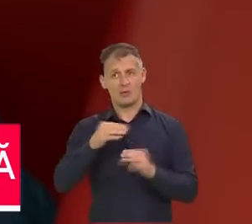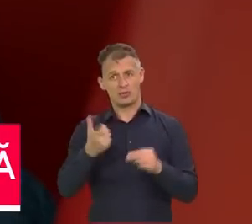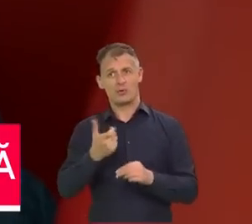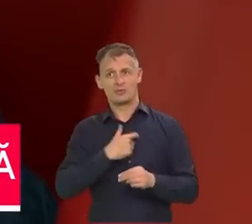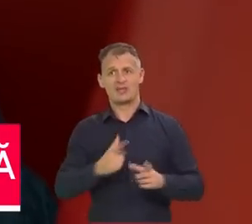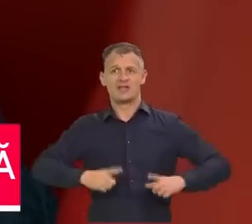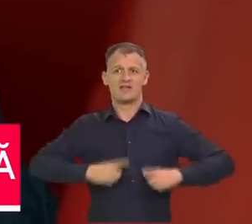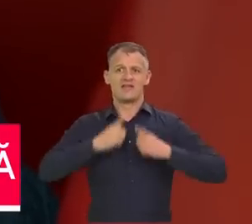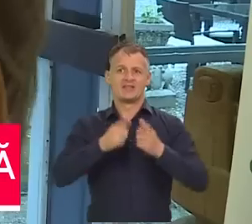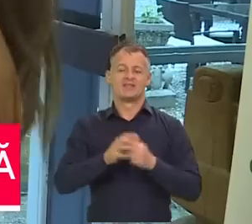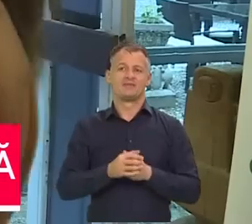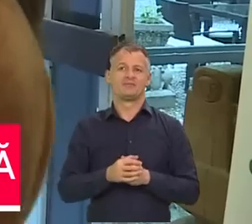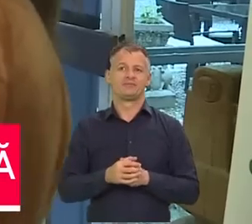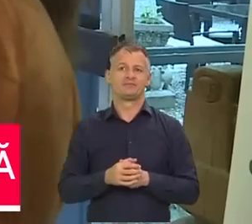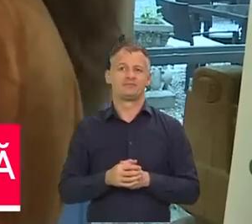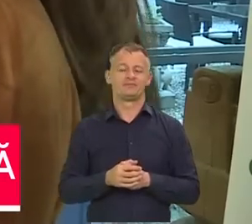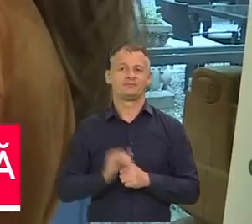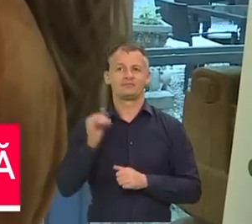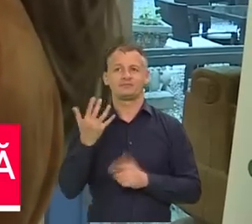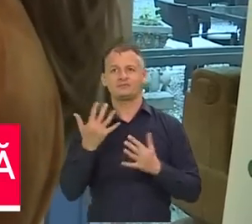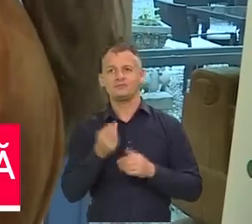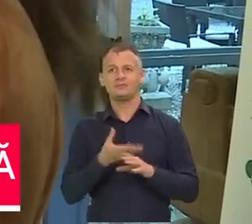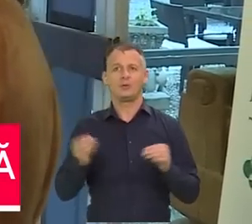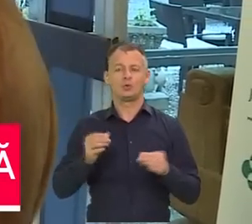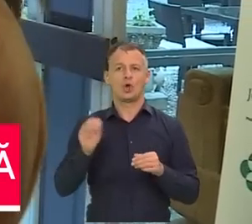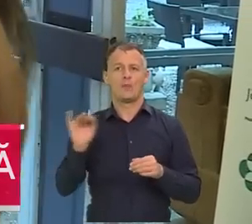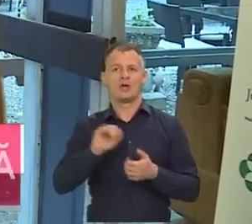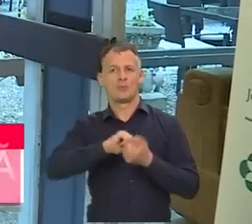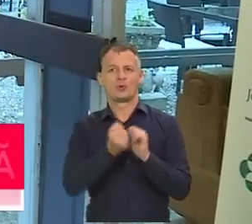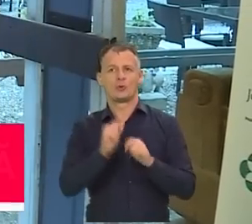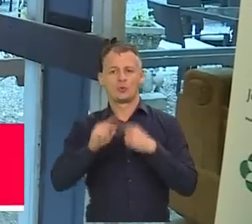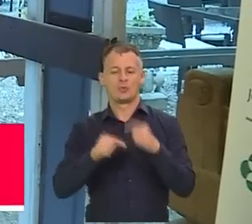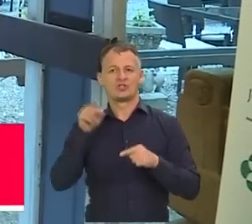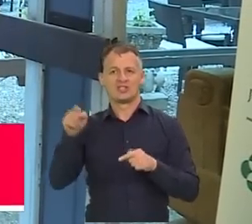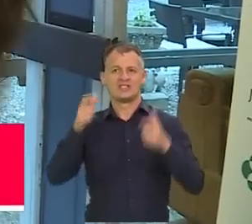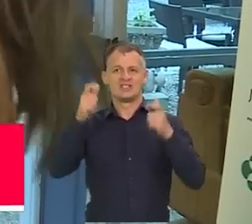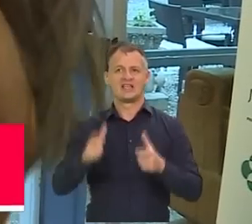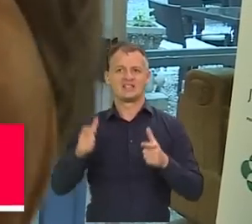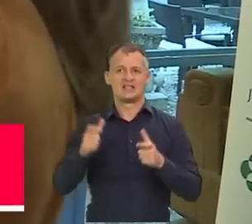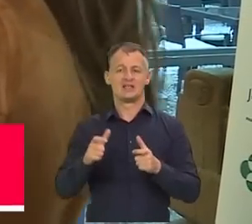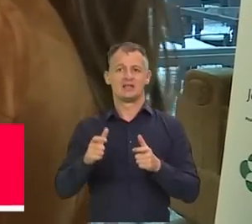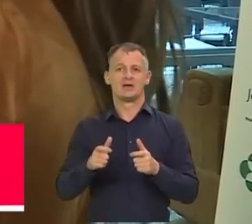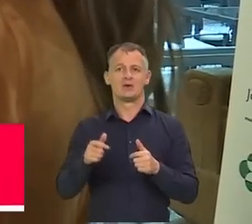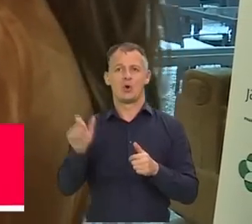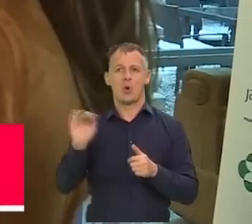la viață și cât mai mulți copii luptători după acea secție de